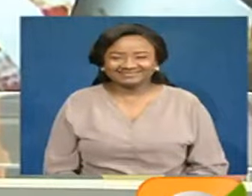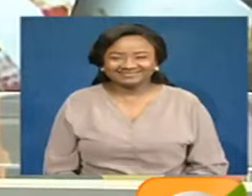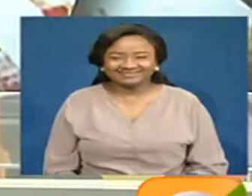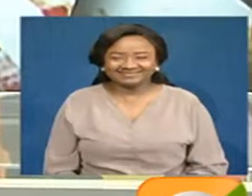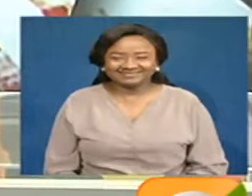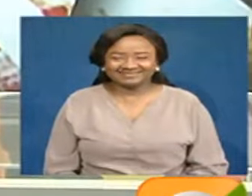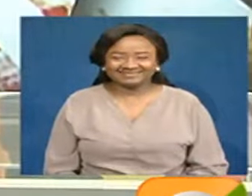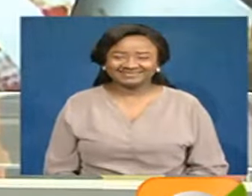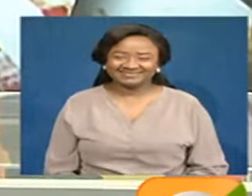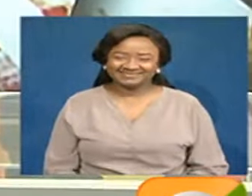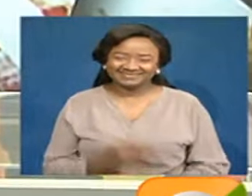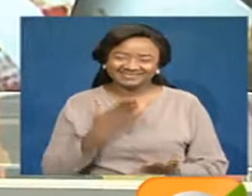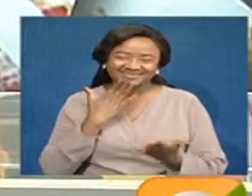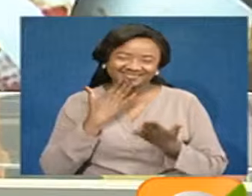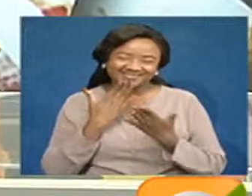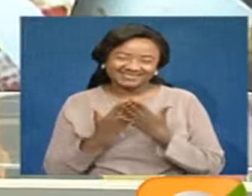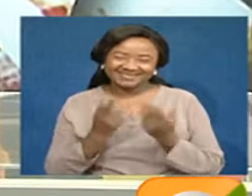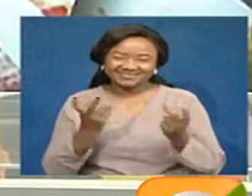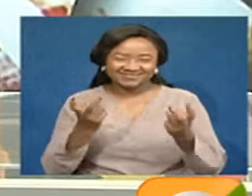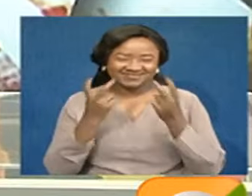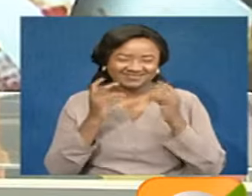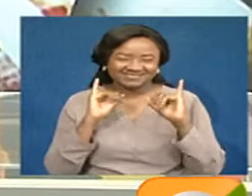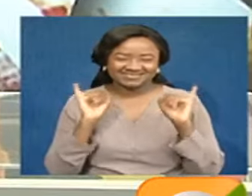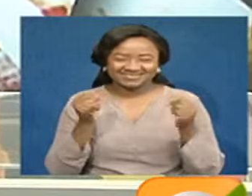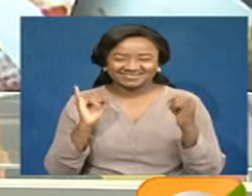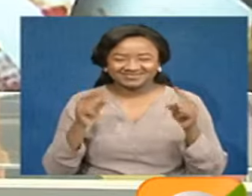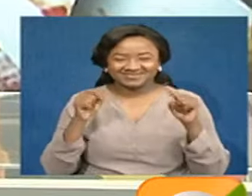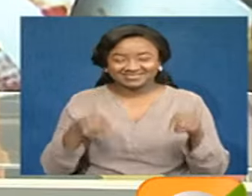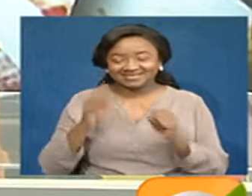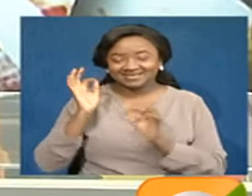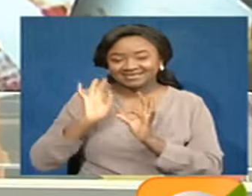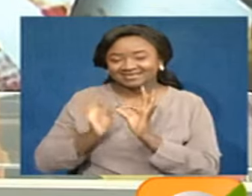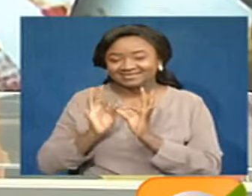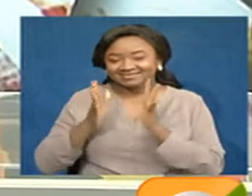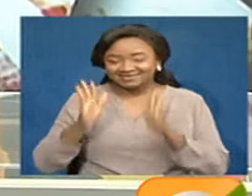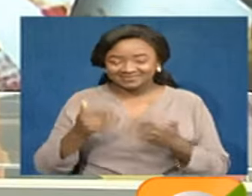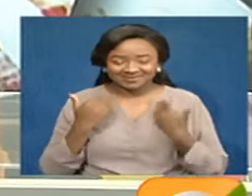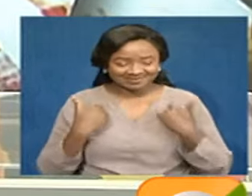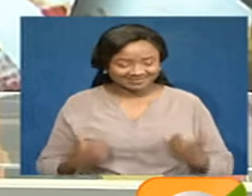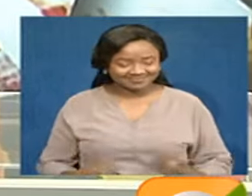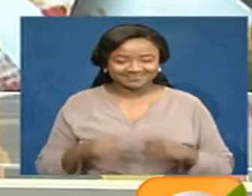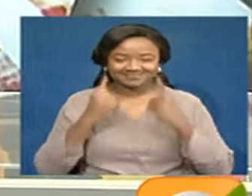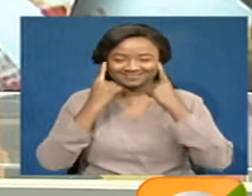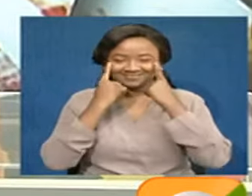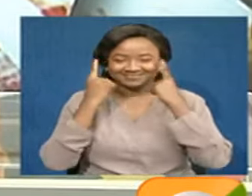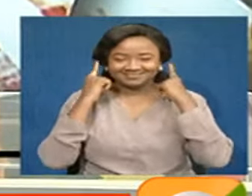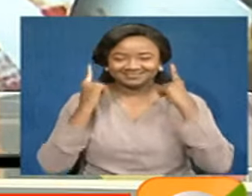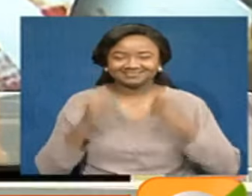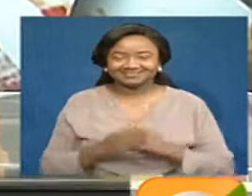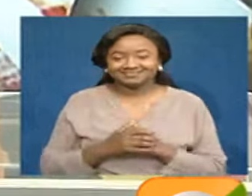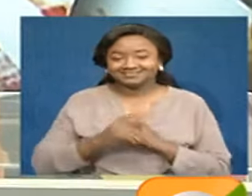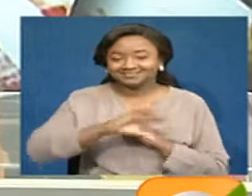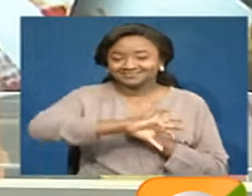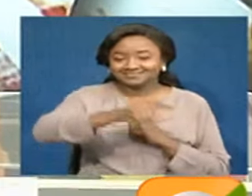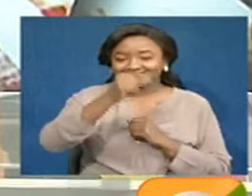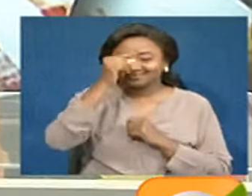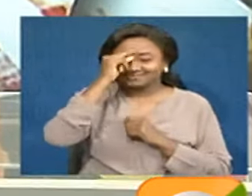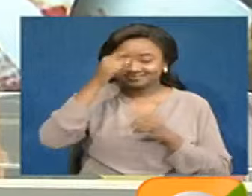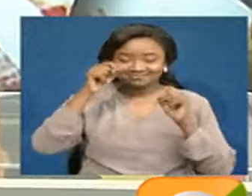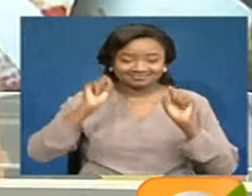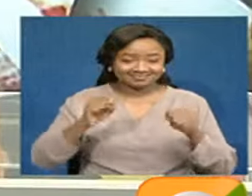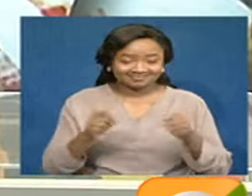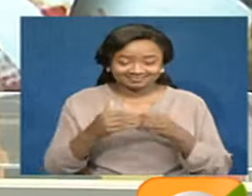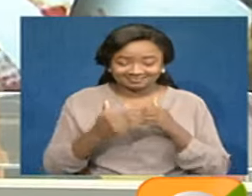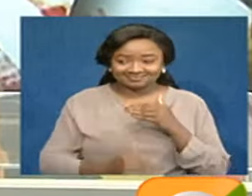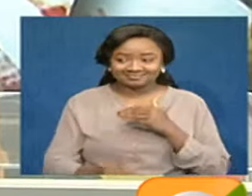Asante kwa kuchagua Nipashe, yule nzale ananisaidia kwenye matangazo haya akitumia lugha ya ishara. Serikali za kaunti huenda zikajipata kwenye